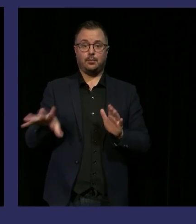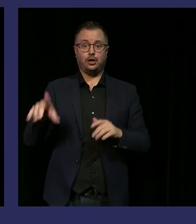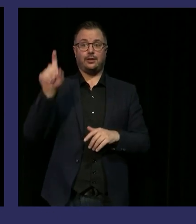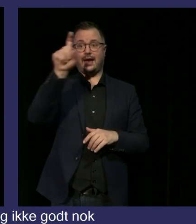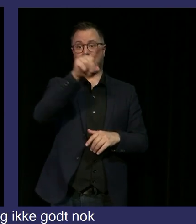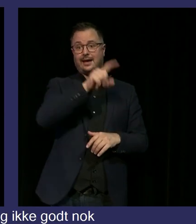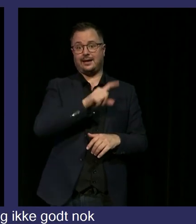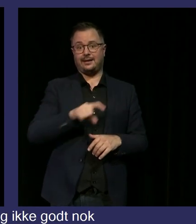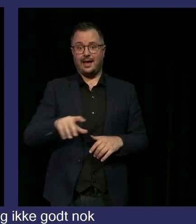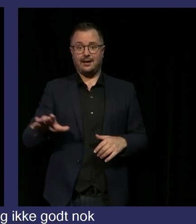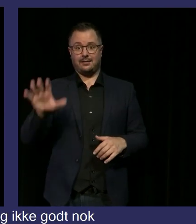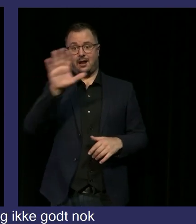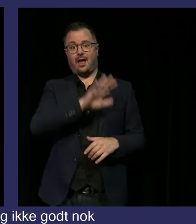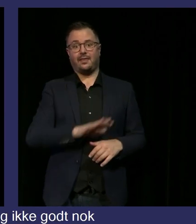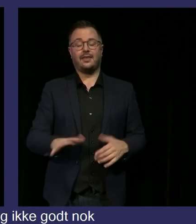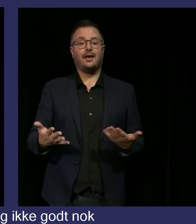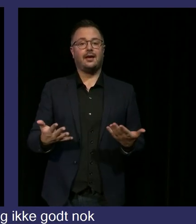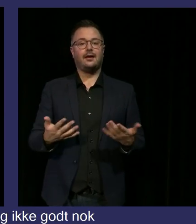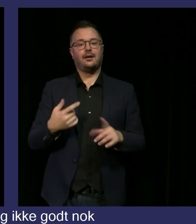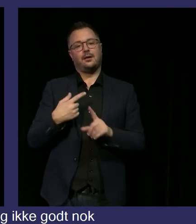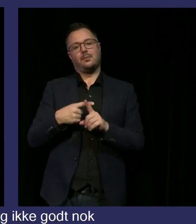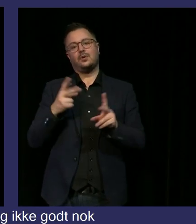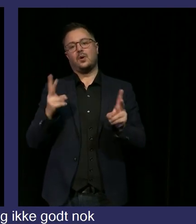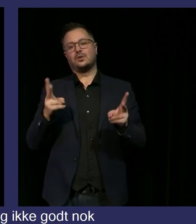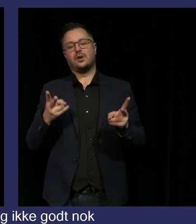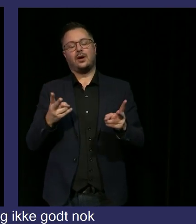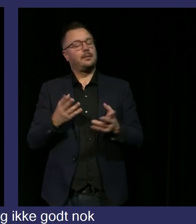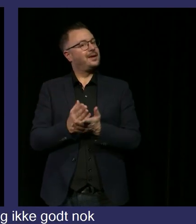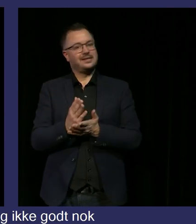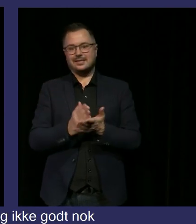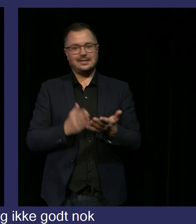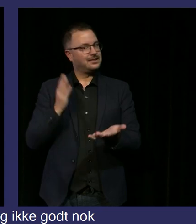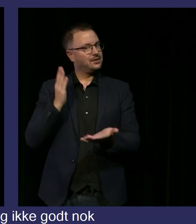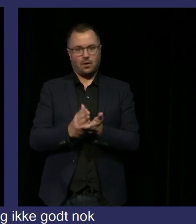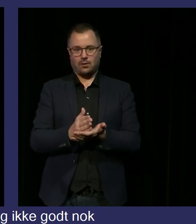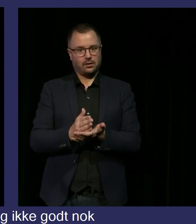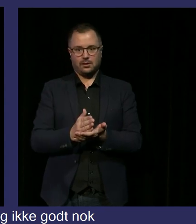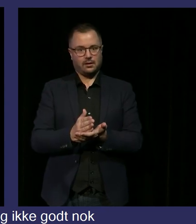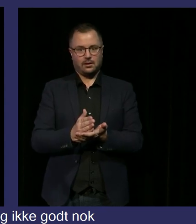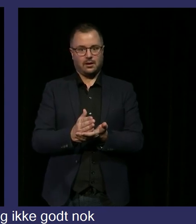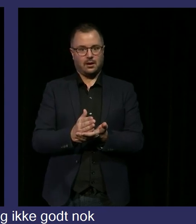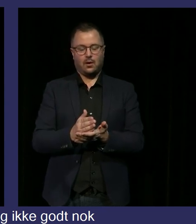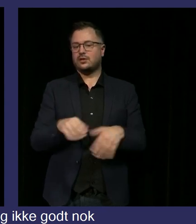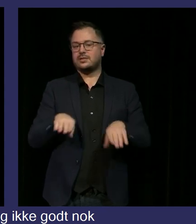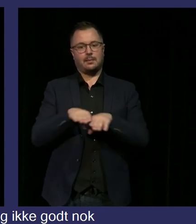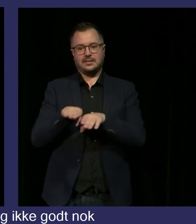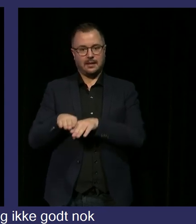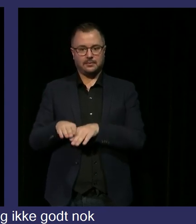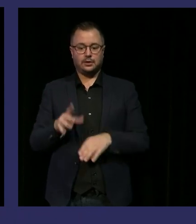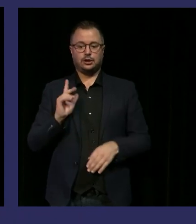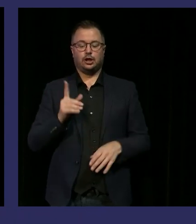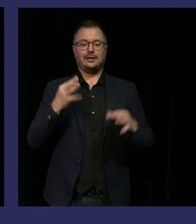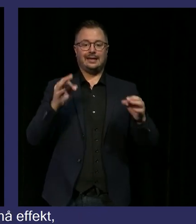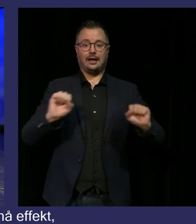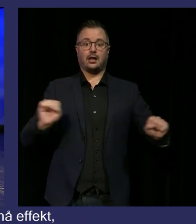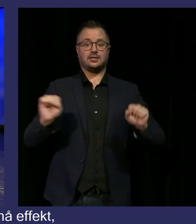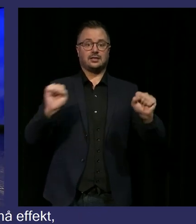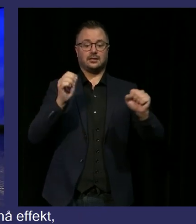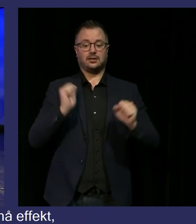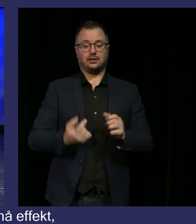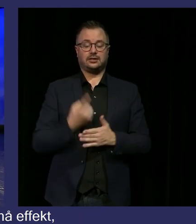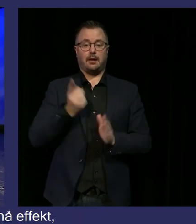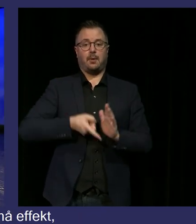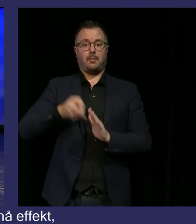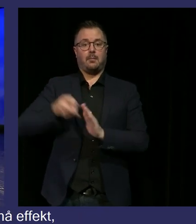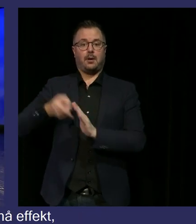videre, og at man kanskje ikke presis nok og ikke godt nok samsnakket selvsagt, fordi ting haster og skal skje fort. Så